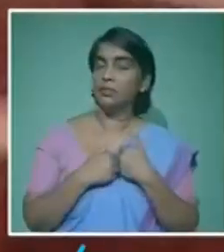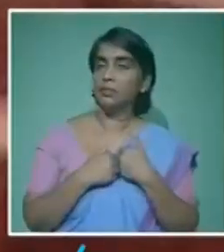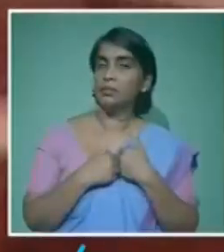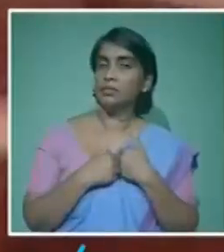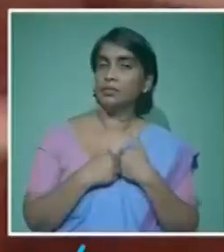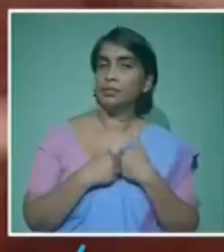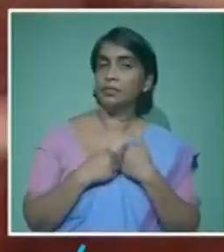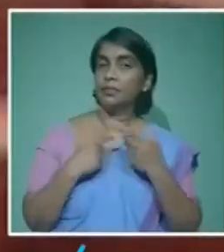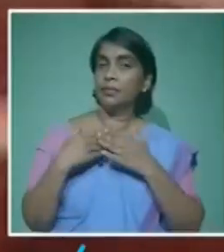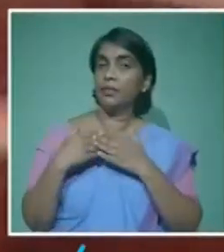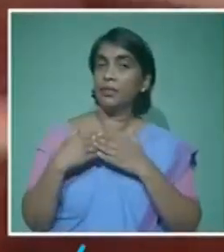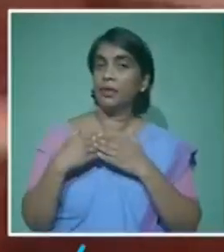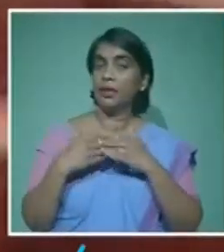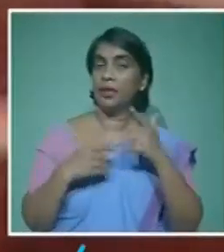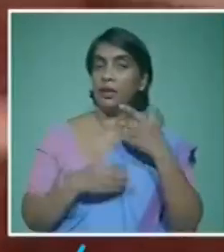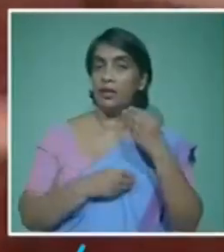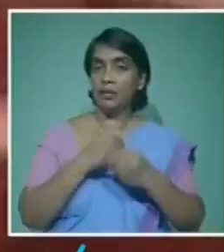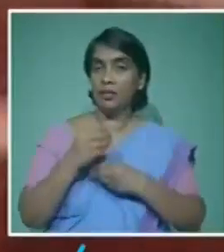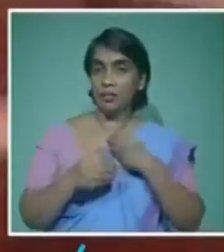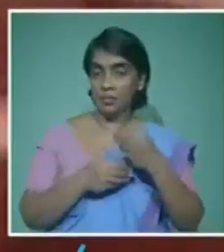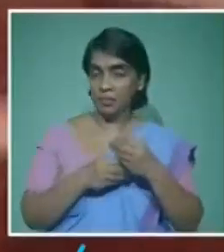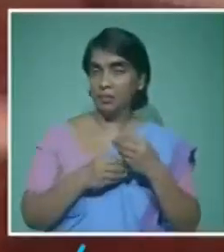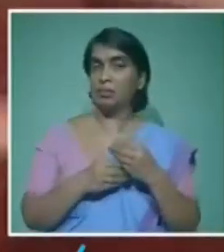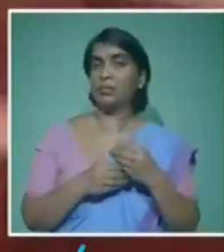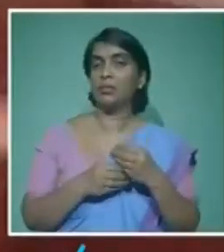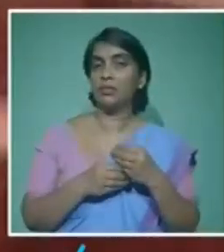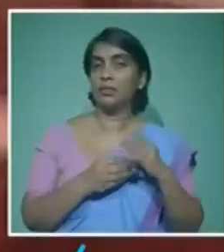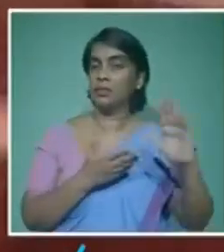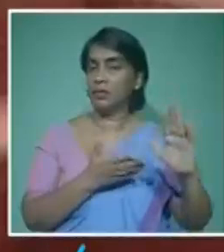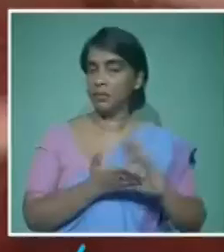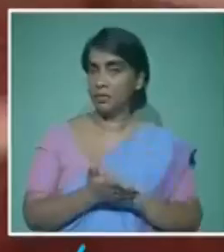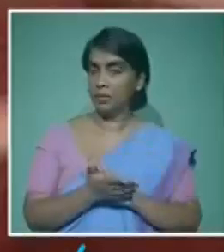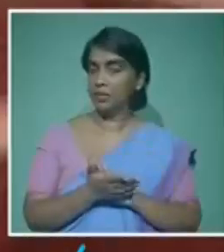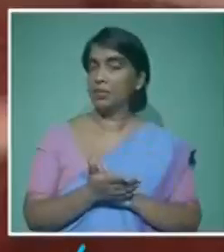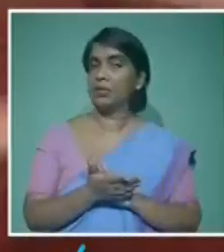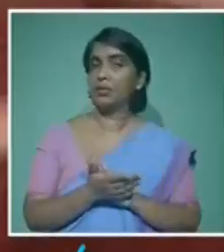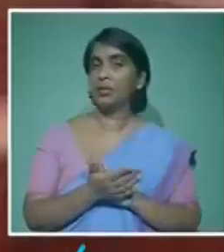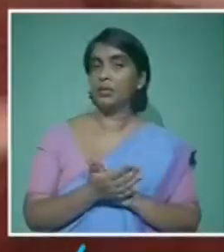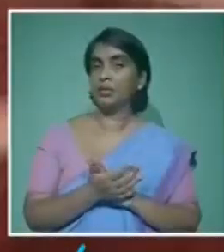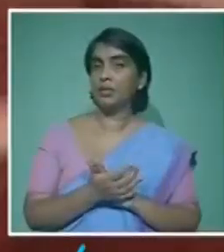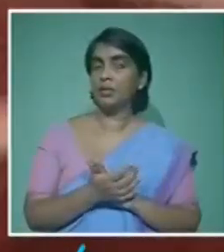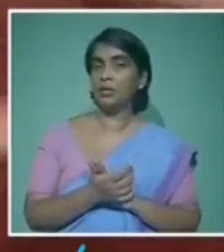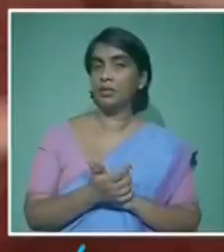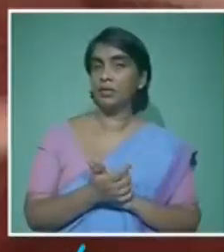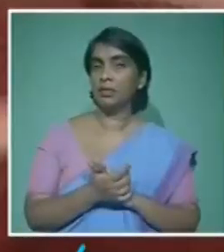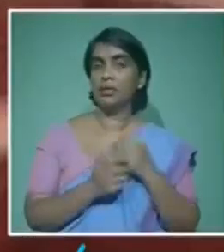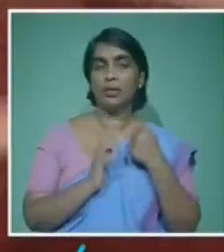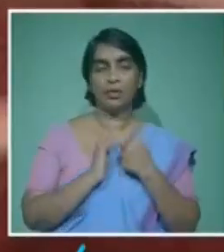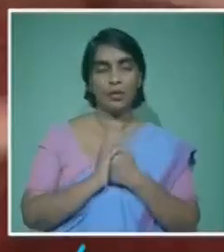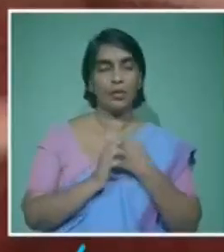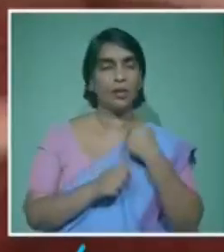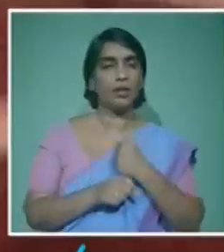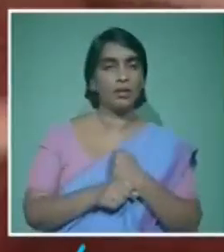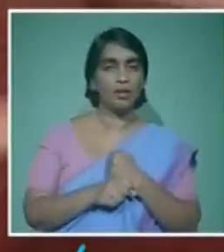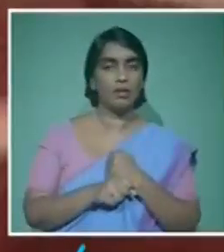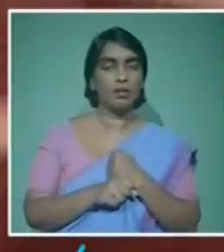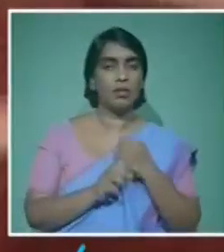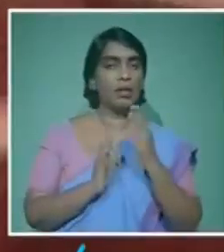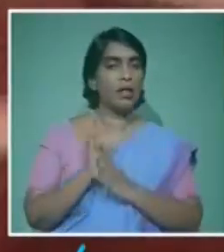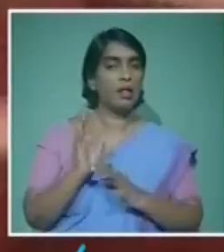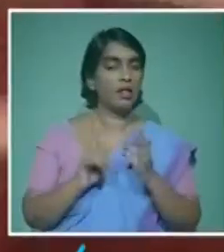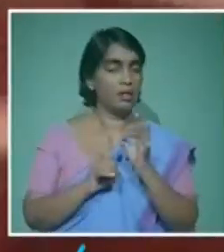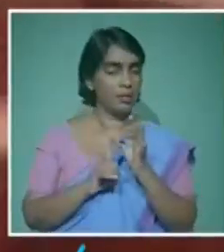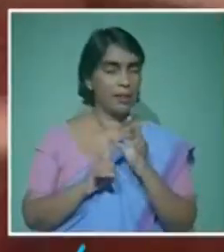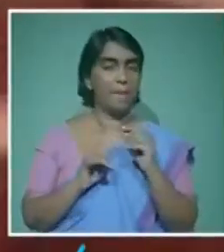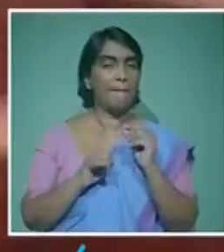செயல்பாடுகளுக்கு பெரும் ஒத்துழைப்பு சக்தியாக விளங்குகின்ற கௌரவ ராஜாங்க அமைச்சர் பியால் நிசாந்த டி சில்வா